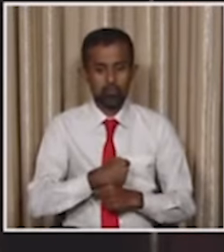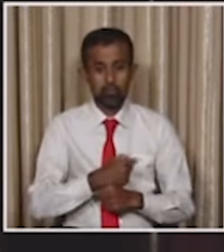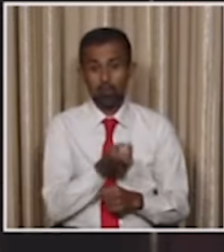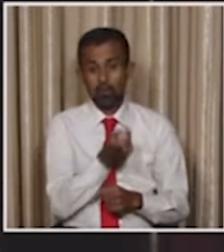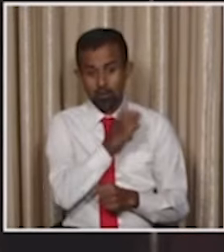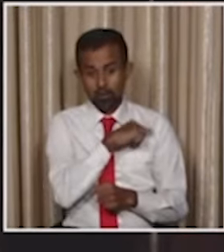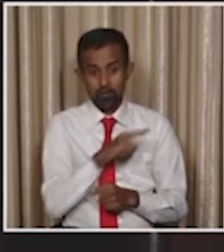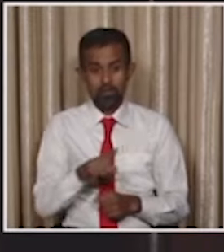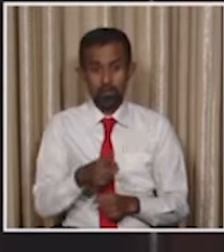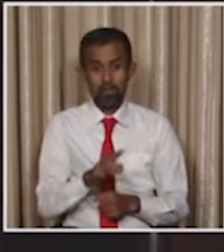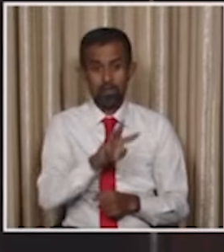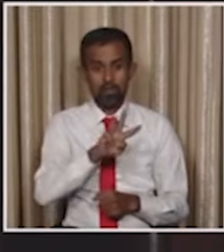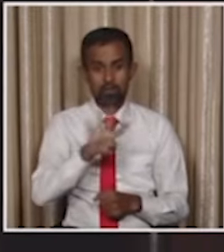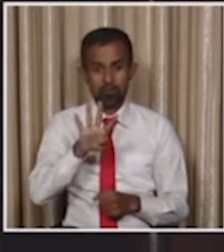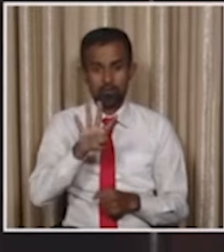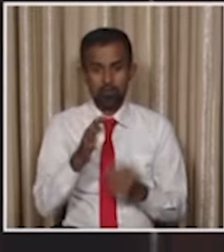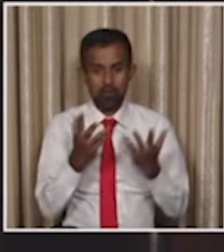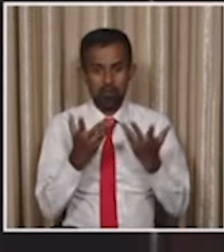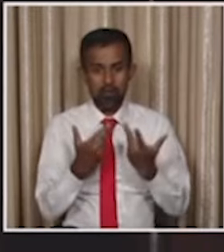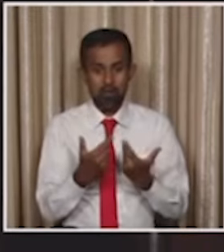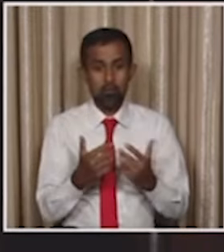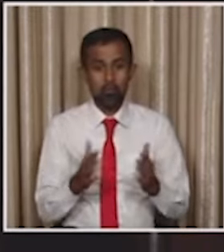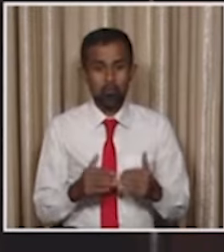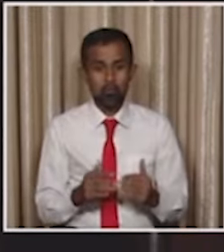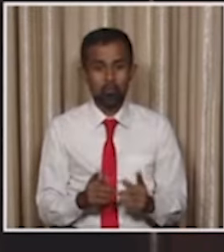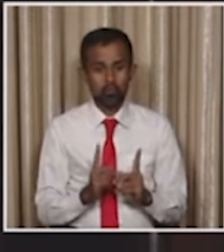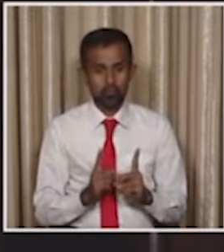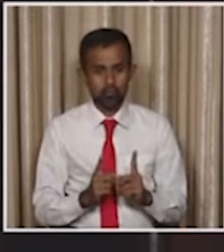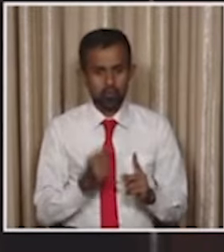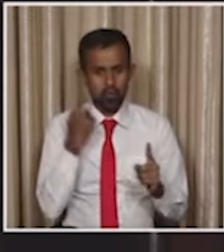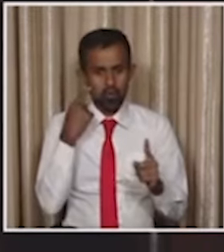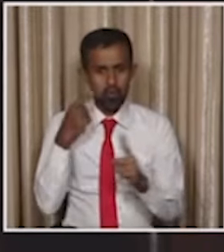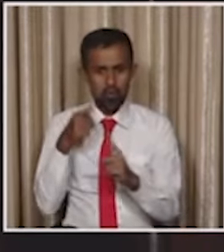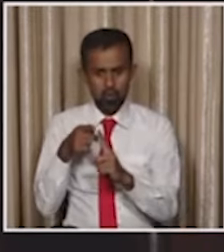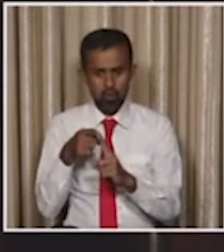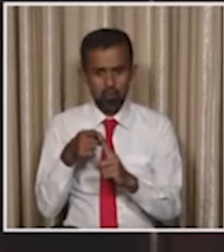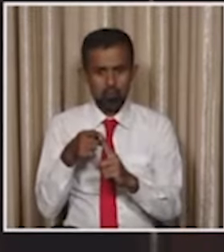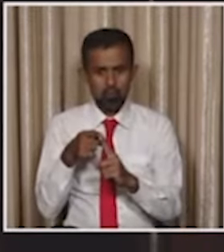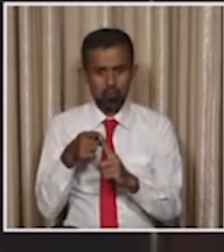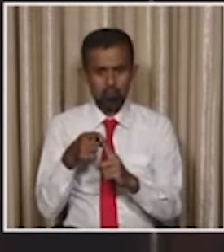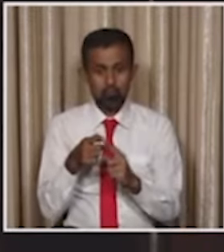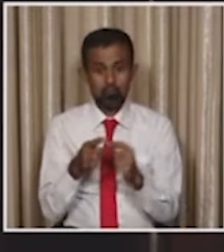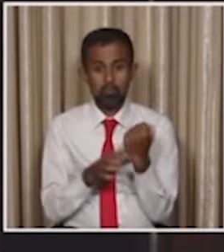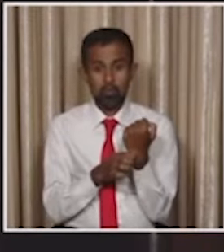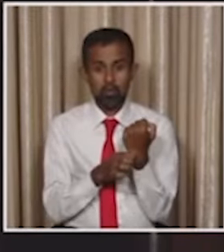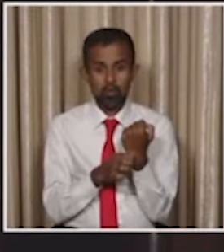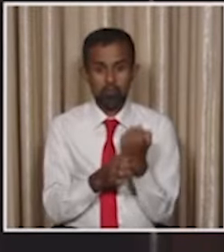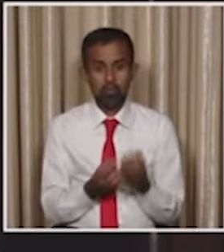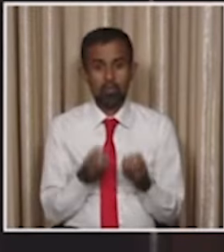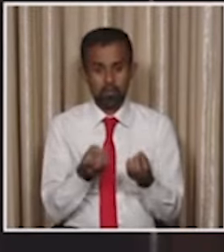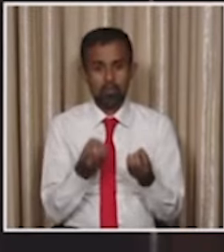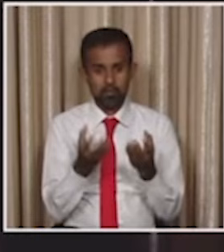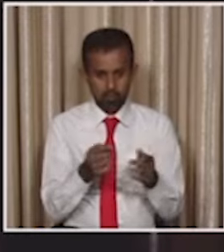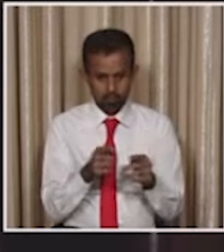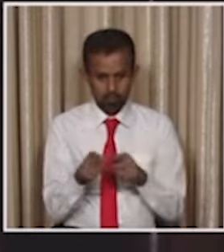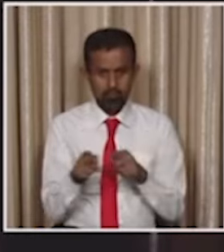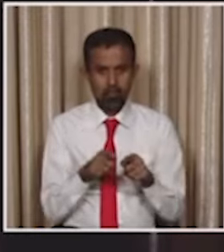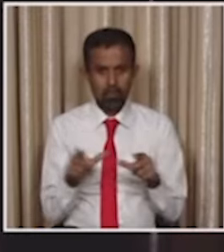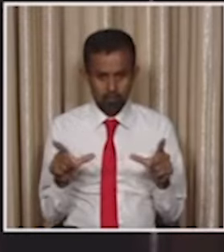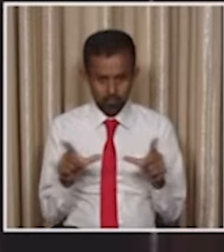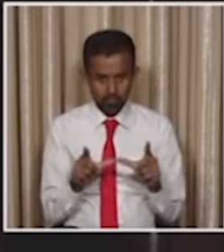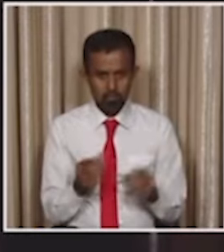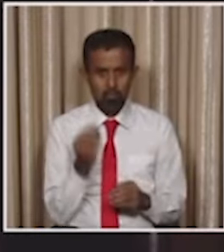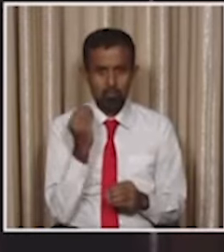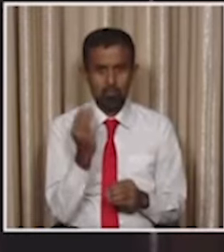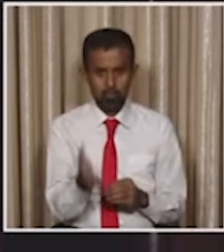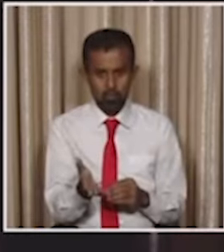හිටපු 134 ප්‍රමාණය තවදුරටත් තබාගෙන යෑමේ අරමුණෙන් වරදාන වරප්‍රසාදයක් විදිහටද සුරාබදු බලපත්‍ර දුන්නේ කියන එක